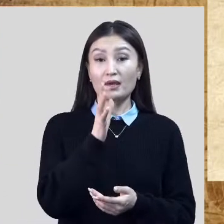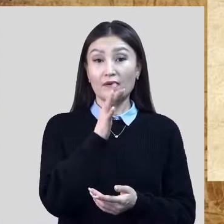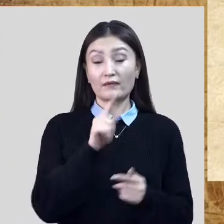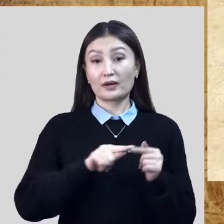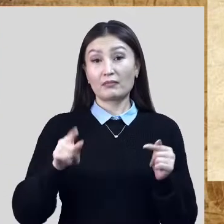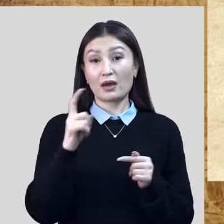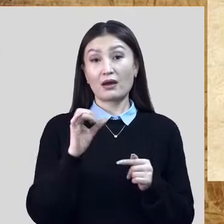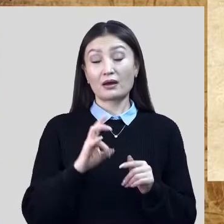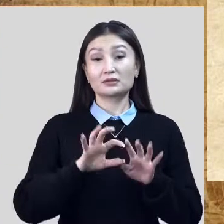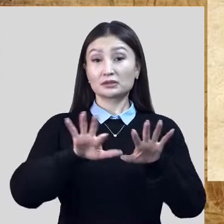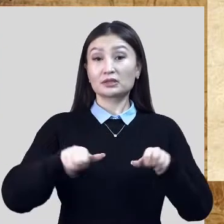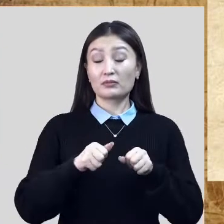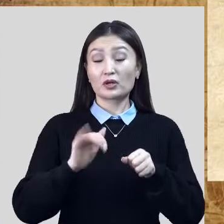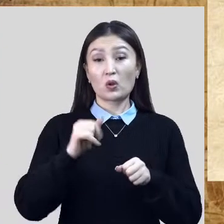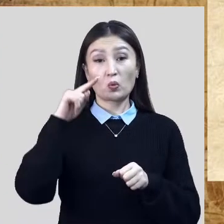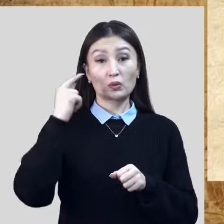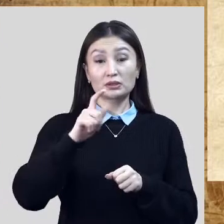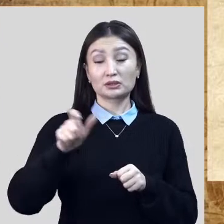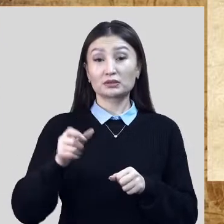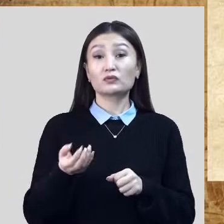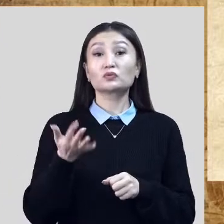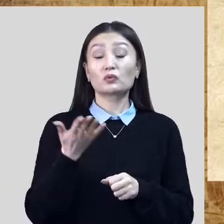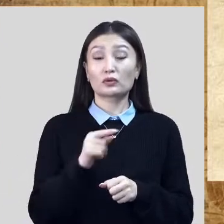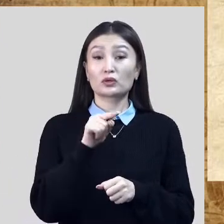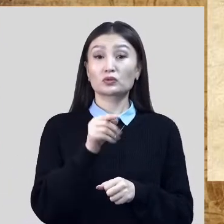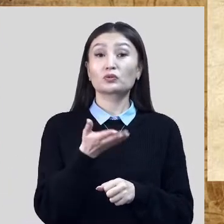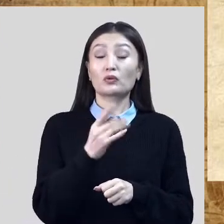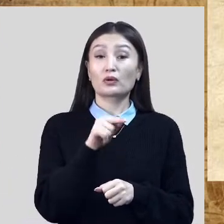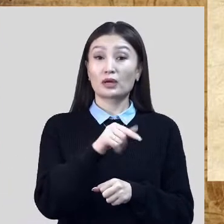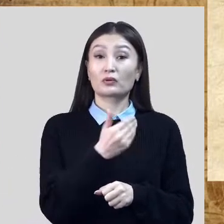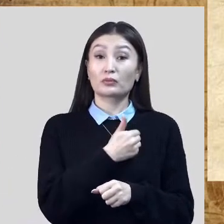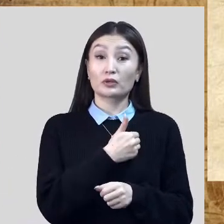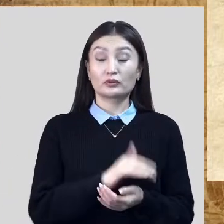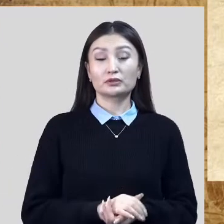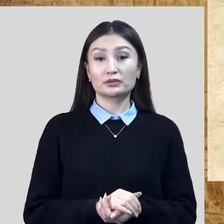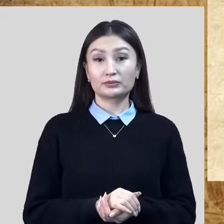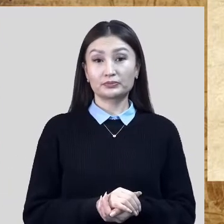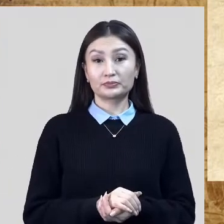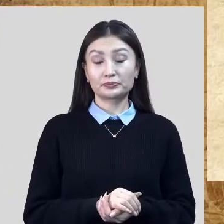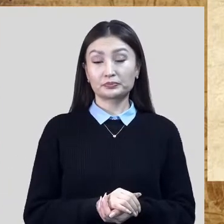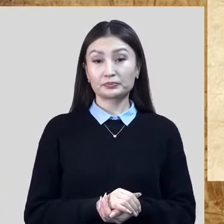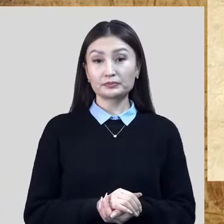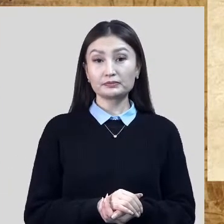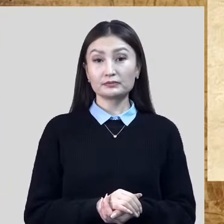хан забирал у кыргыза столько воинов, сколько ему заблагорассудится.